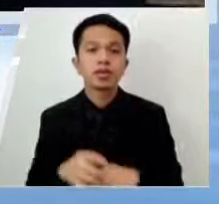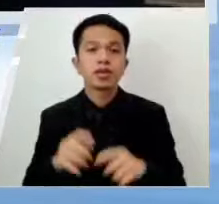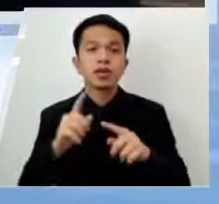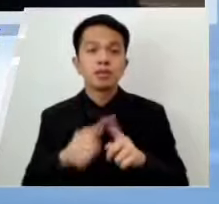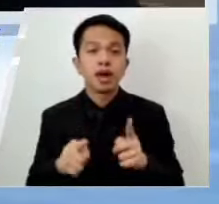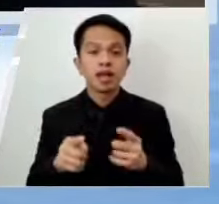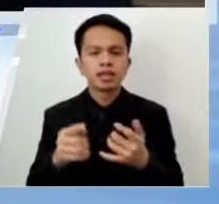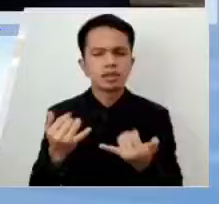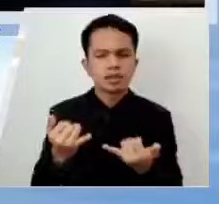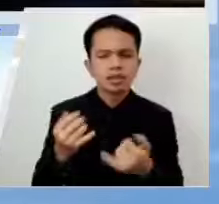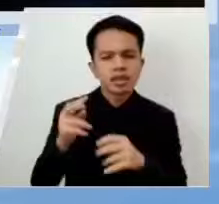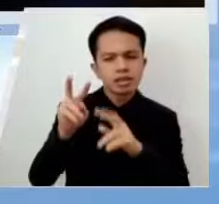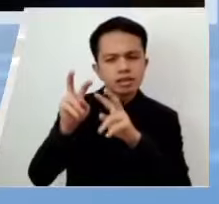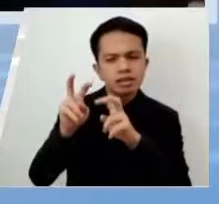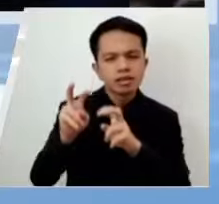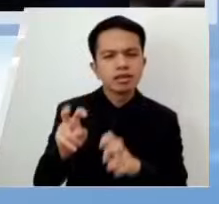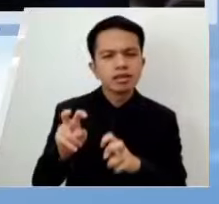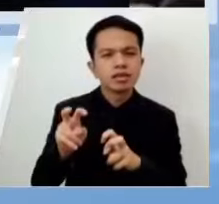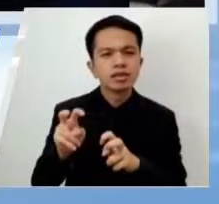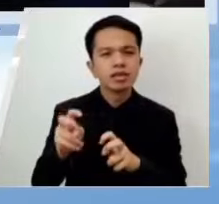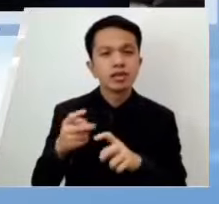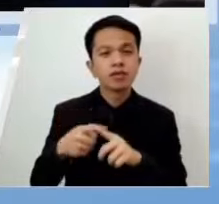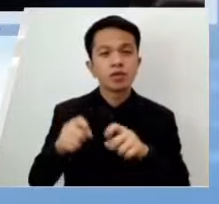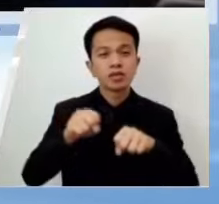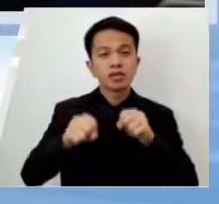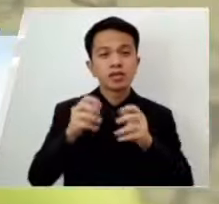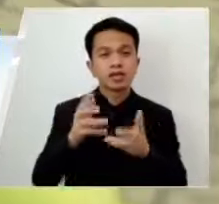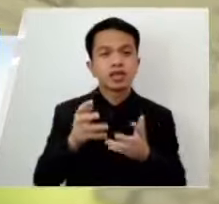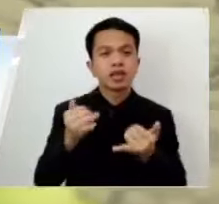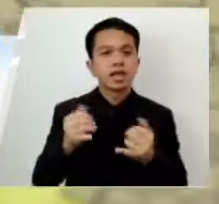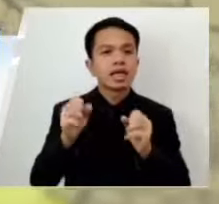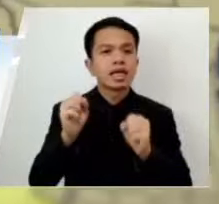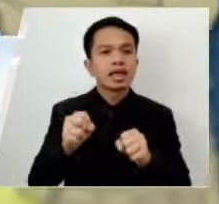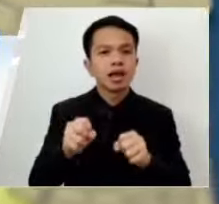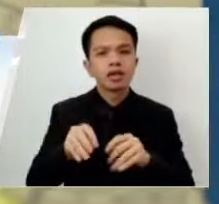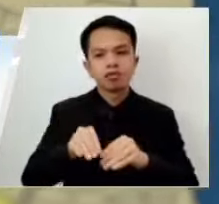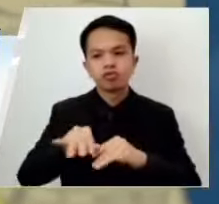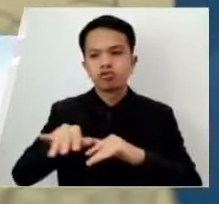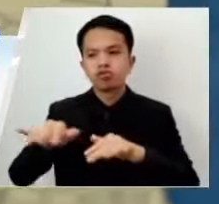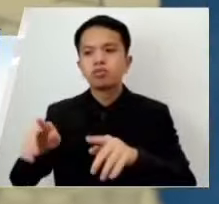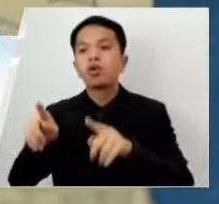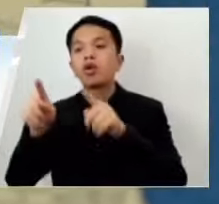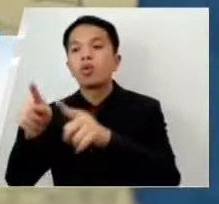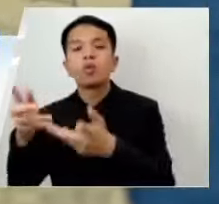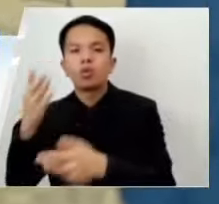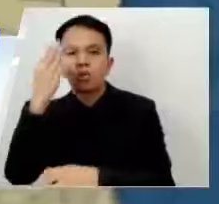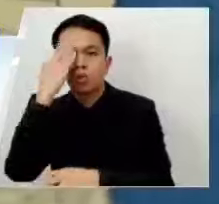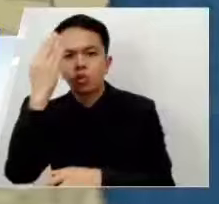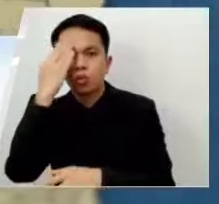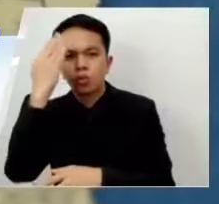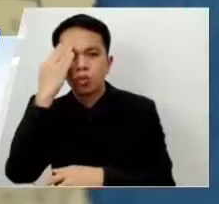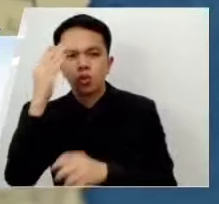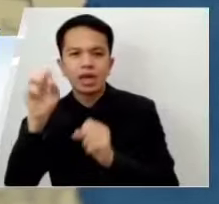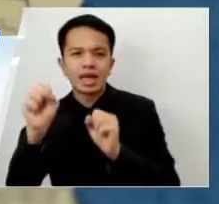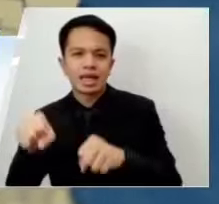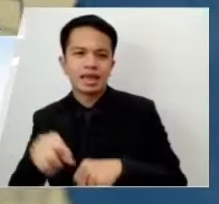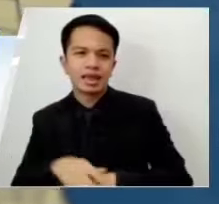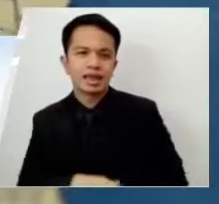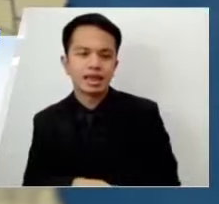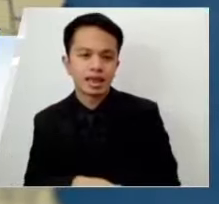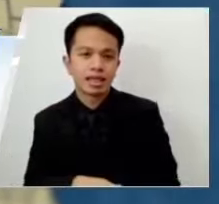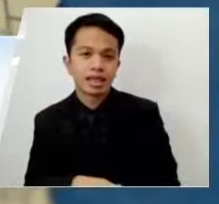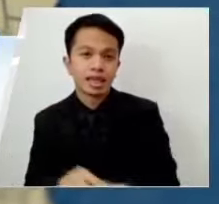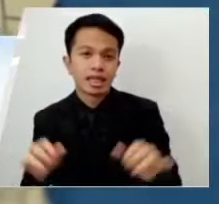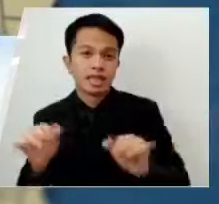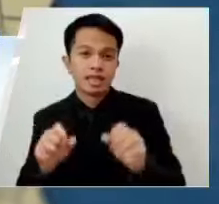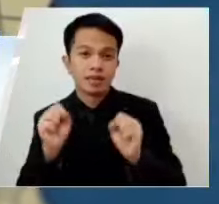Marine Science Institute, may posibilidad na mapadpad pa Bulacan ang oil spill mula sa MT Terra Nova. Pwede ring maapektuhan ang